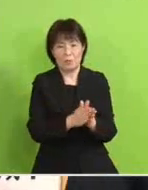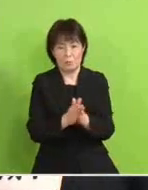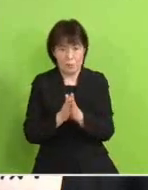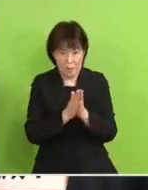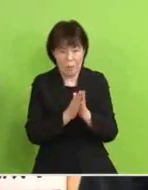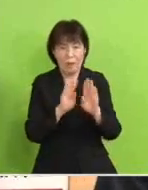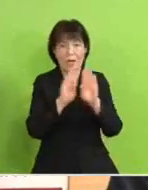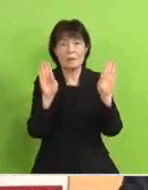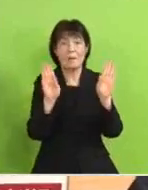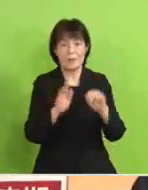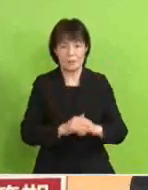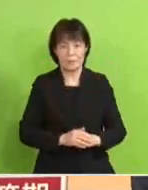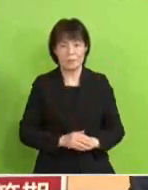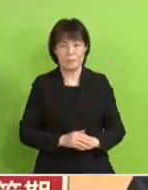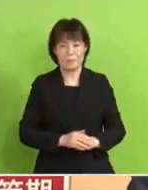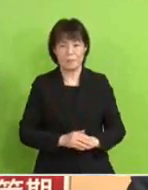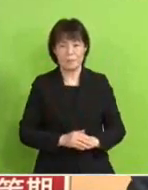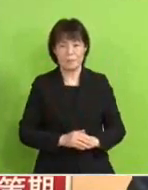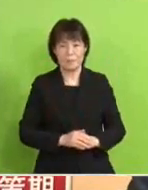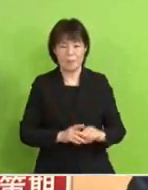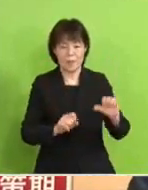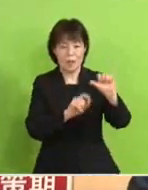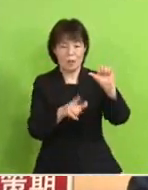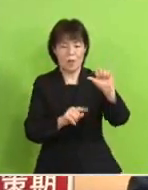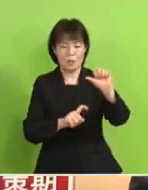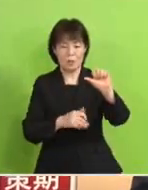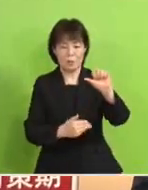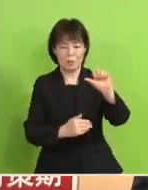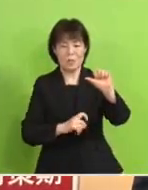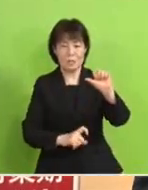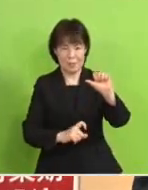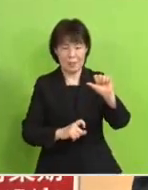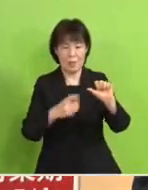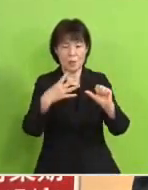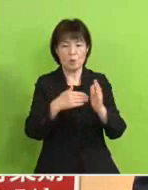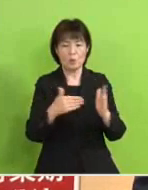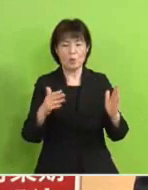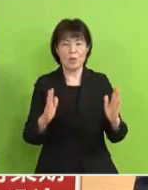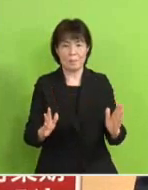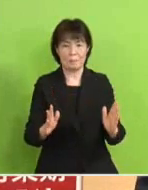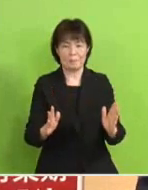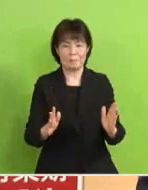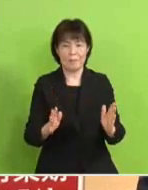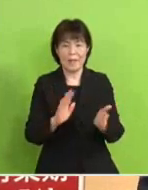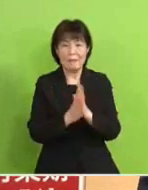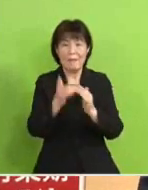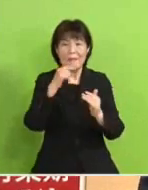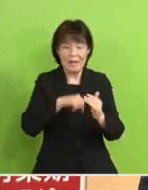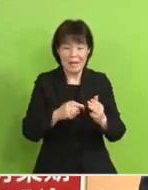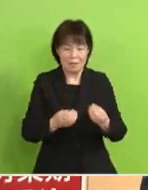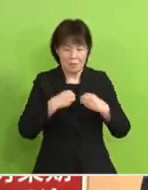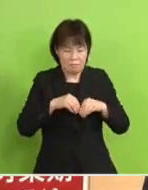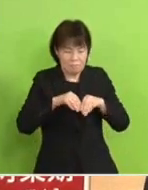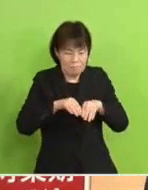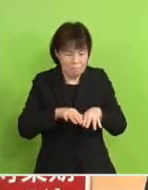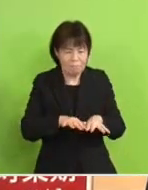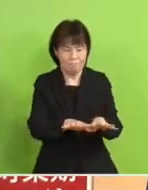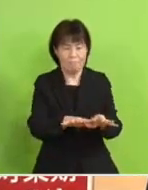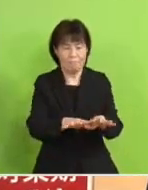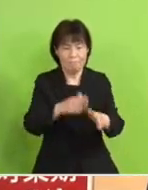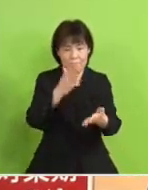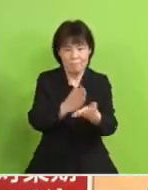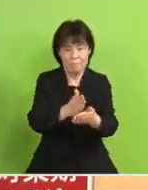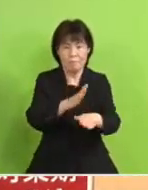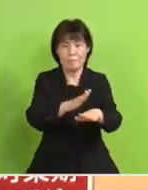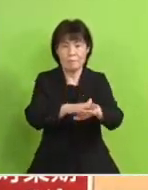始めさせていただきます。5月19日までの4週間で、県内の感染拡大を抑え込む